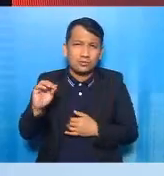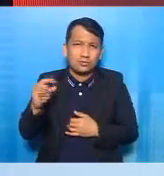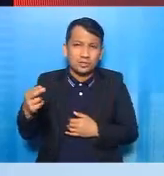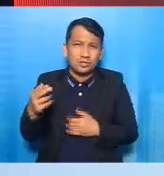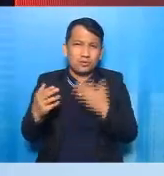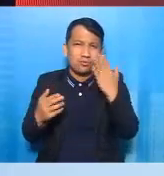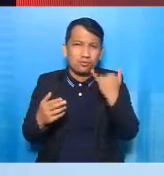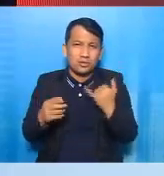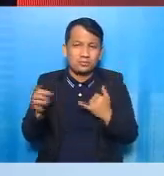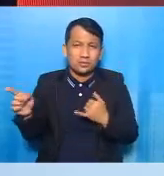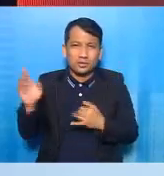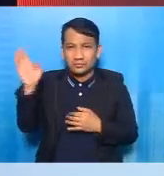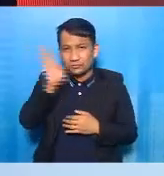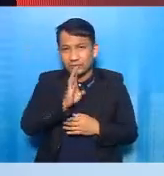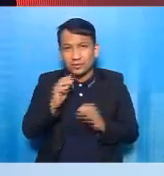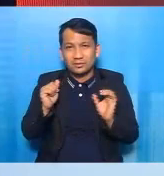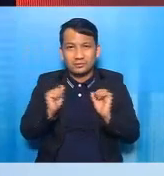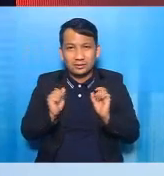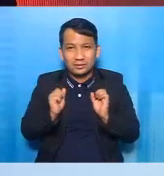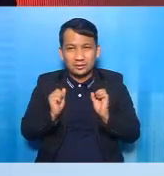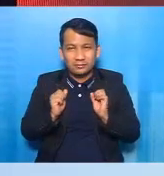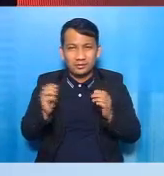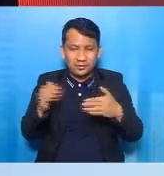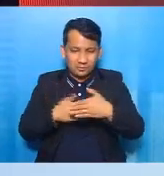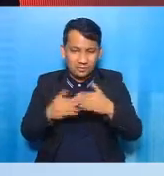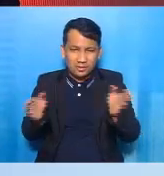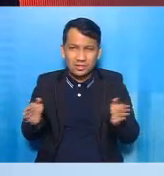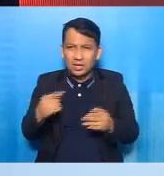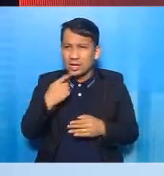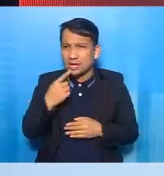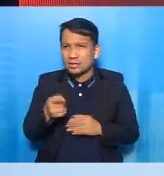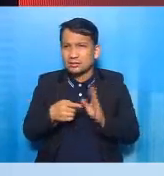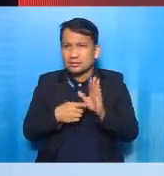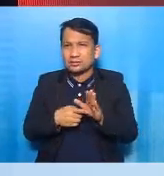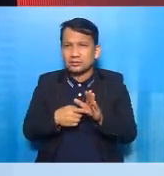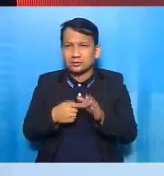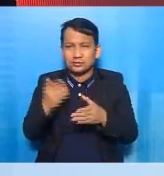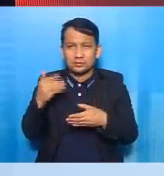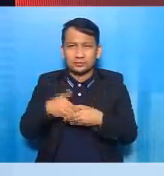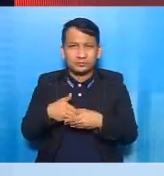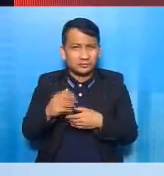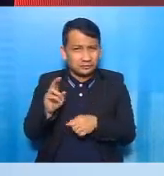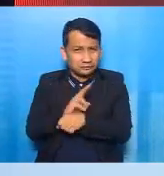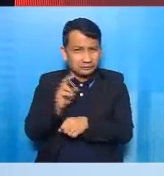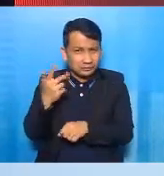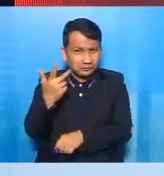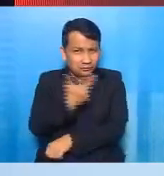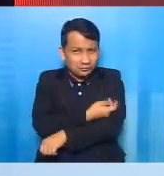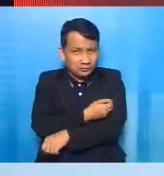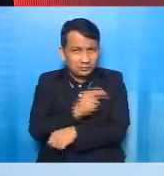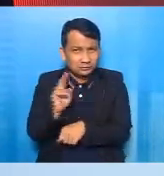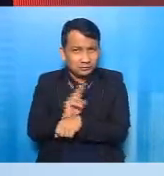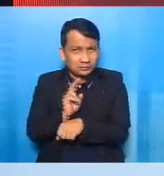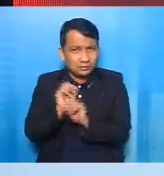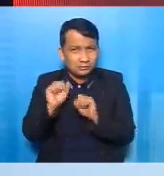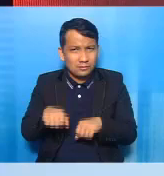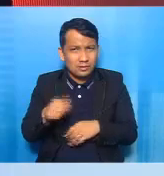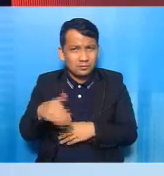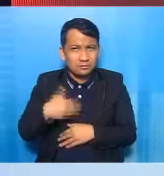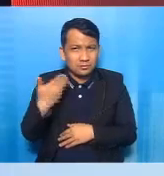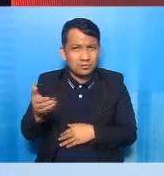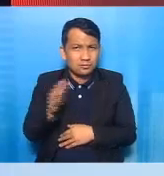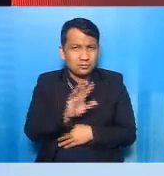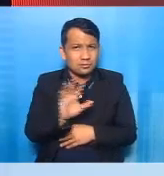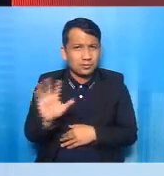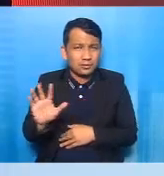sa depektibong cold storage box. Ang mga bakunang laman nito, magagamit pa kaya? Nasa frontline ang balitang yan,